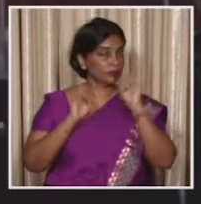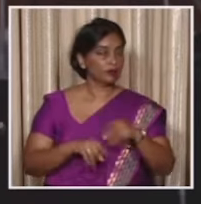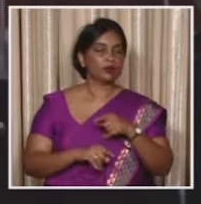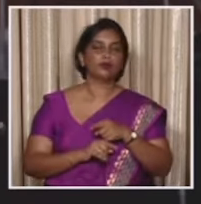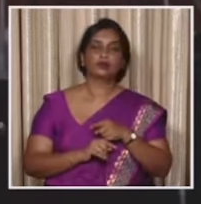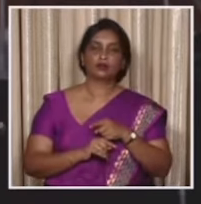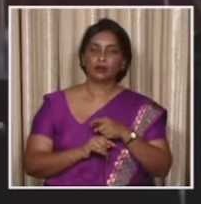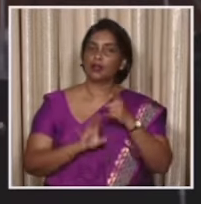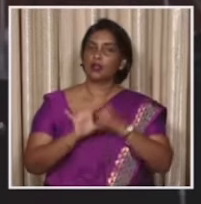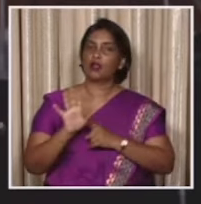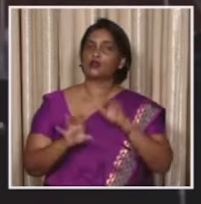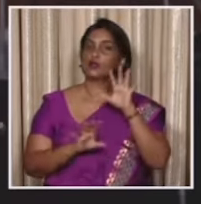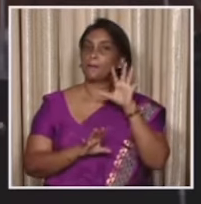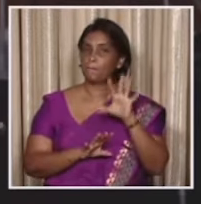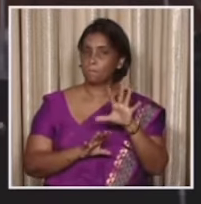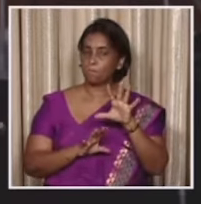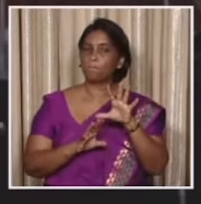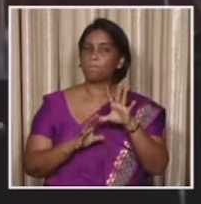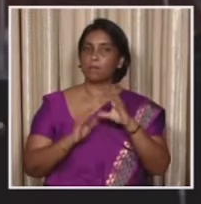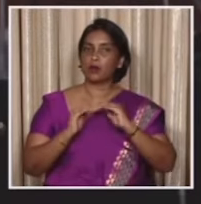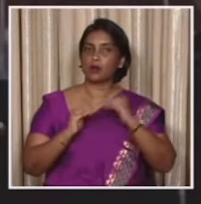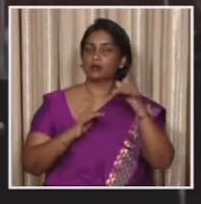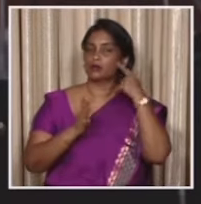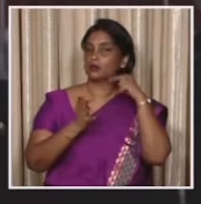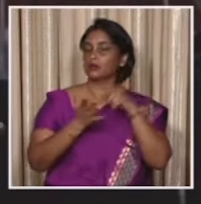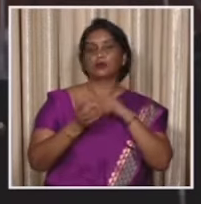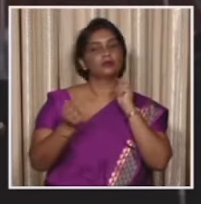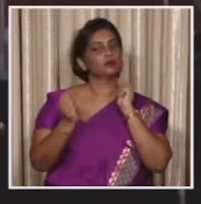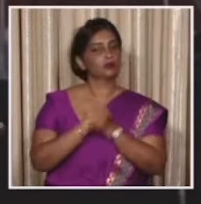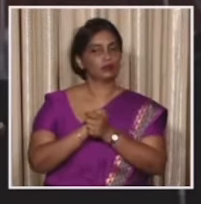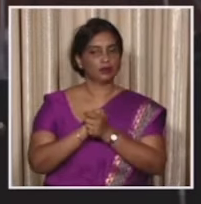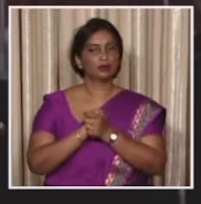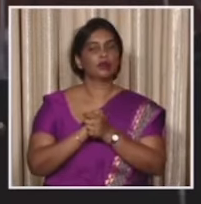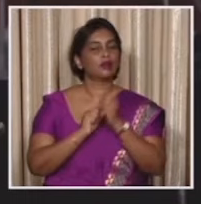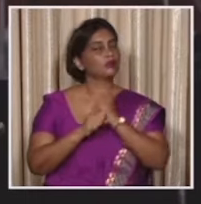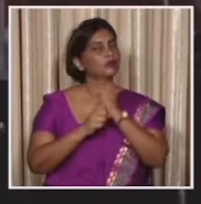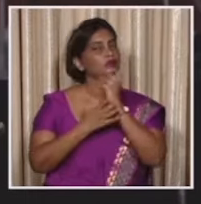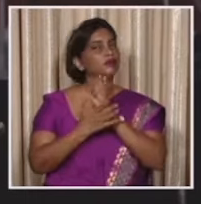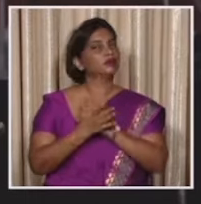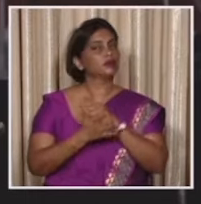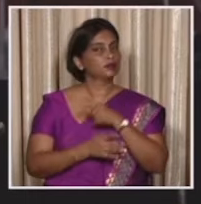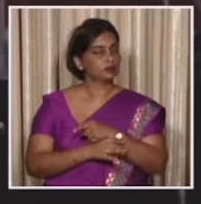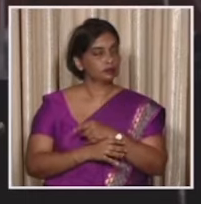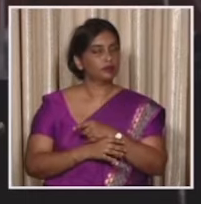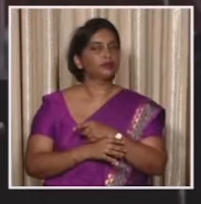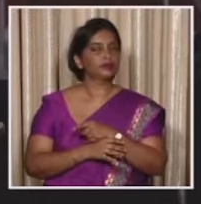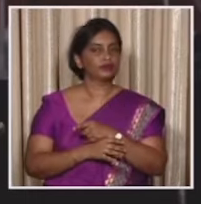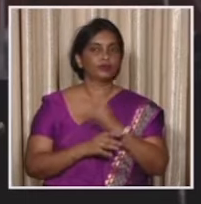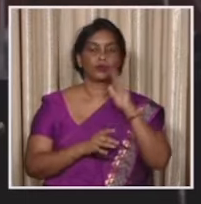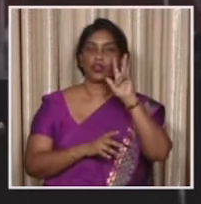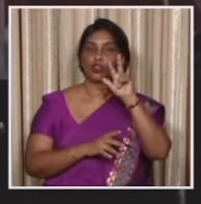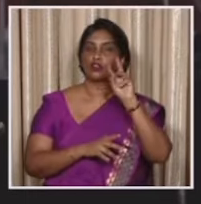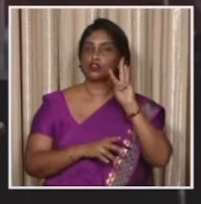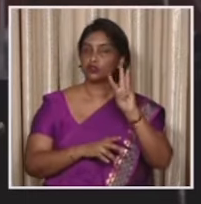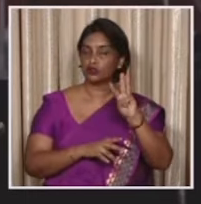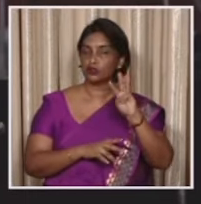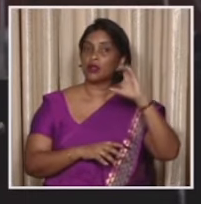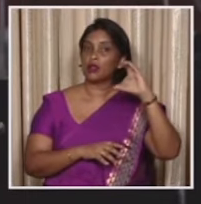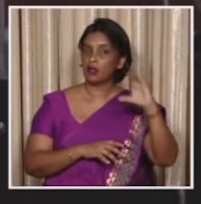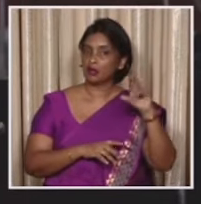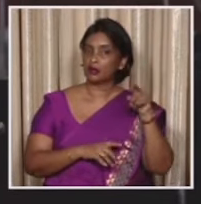වෙනුවට වසර 5ක් ඉක්මවා කියලා සංශෝධනය කිරීමෙන් ආණ්ඩුක්‍රම ව්‍යවස්ථාව, විශේෂයෙන් 83